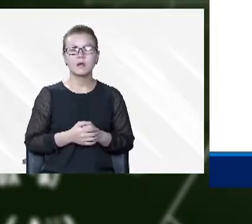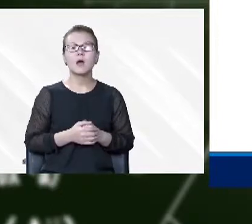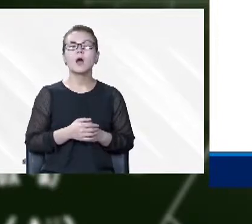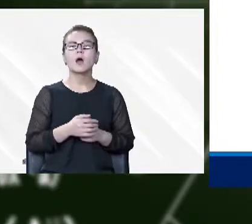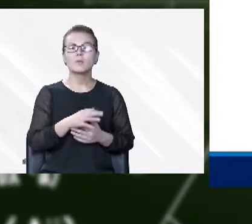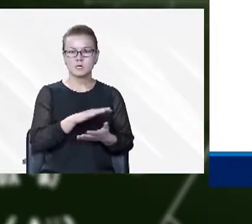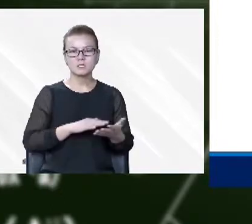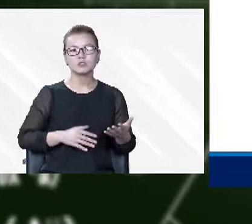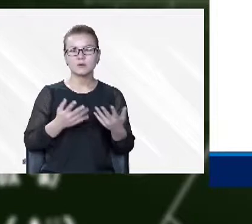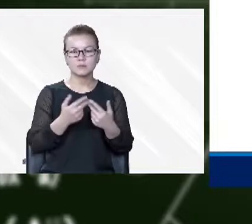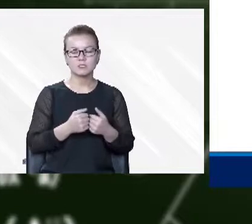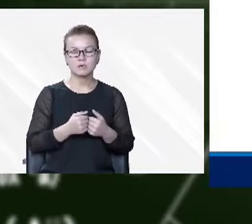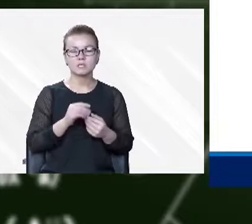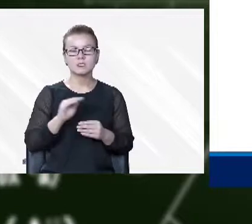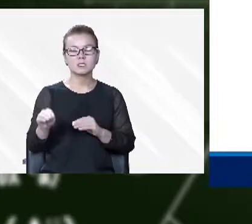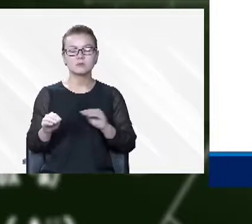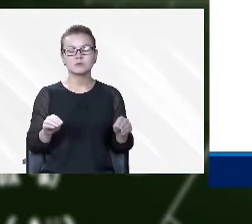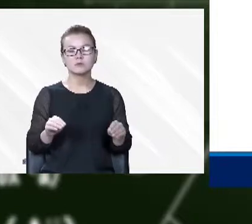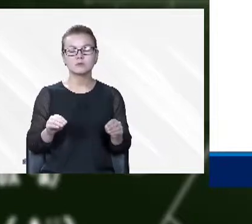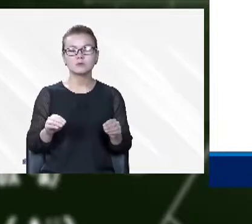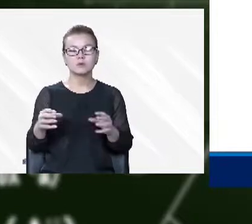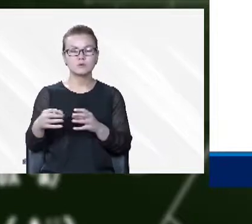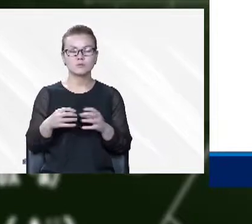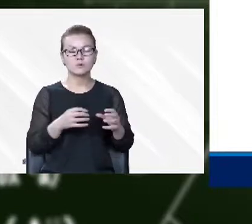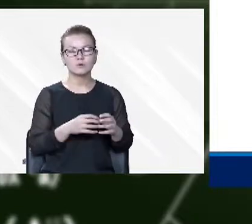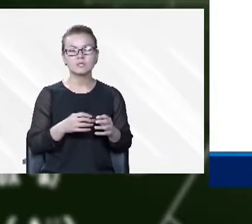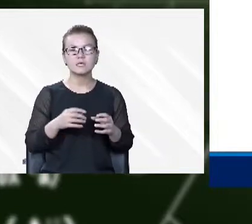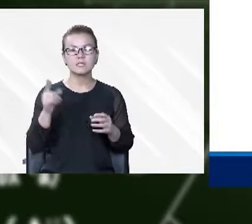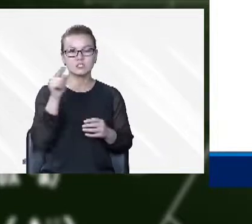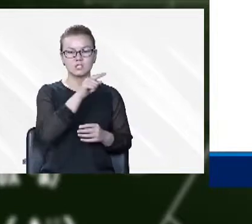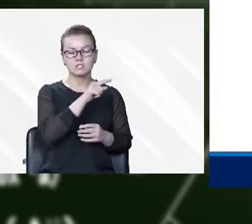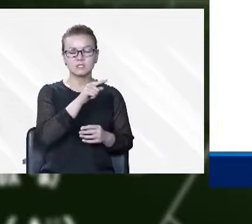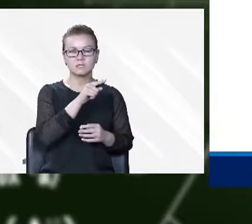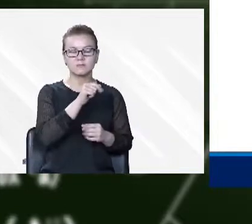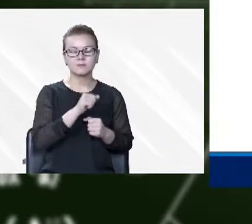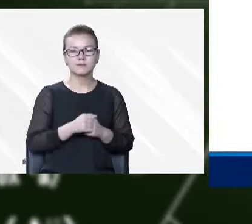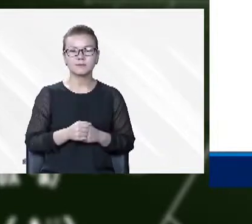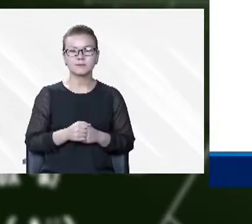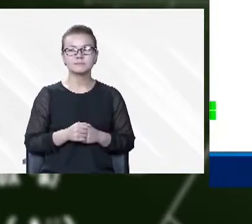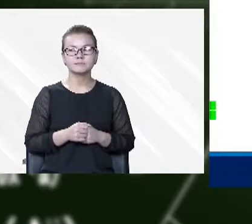Продолжаем решать. Разложим способом группировки числитель полученной дроби.